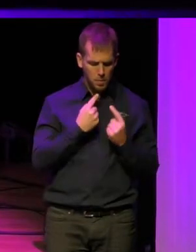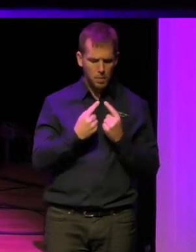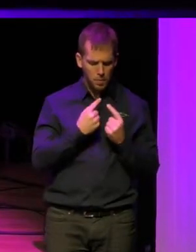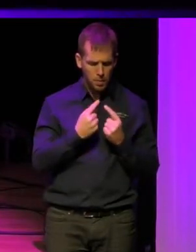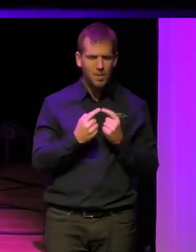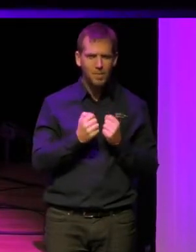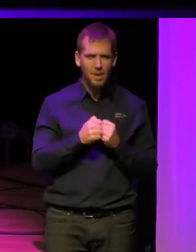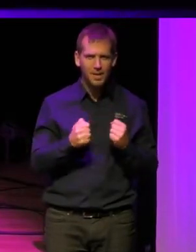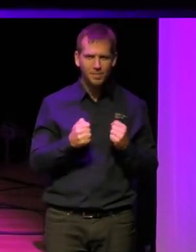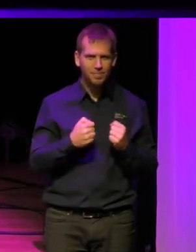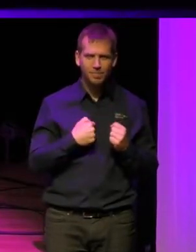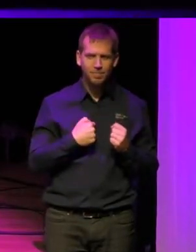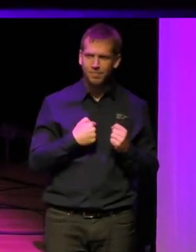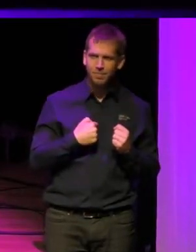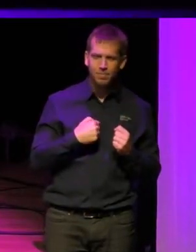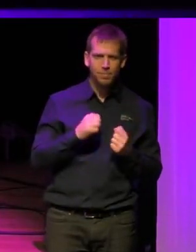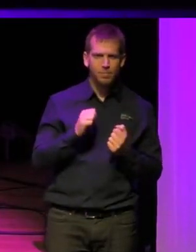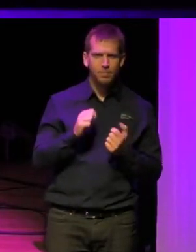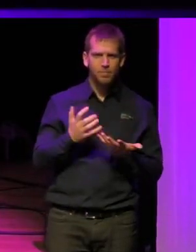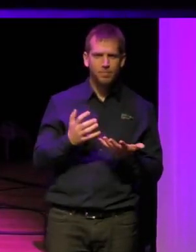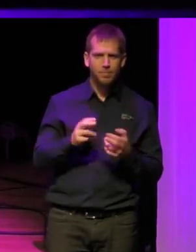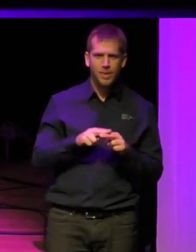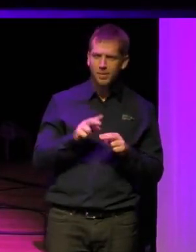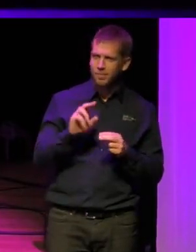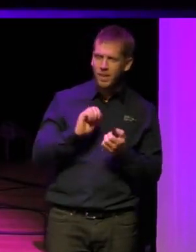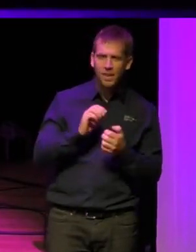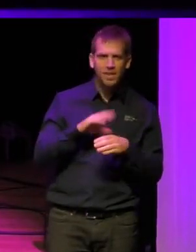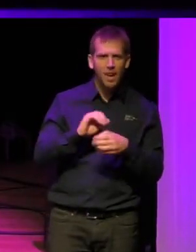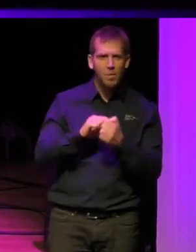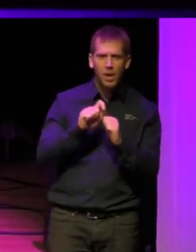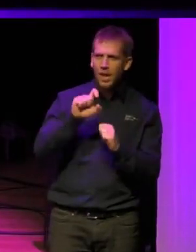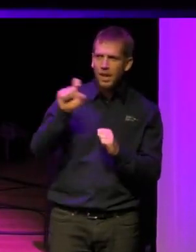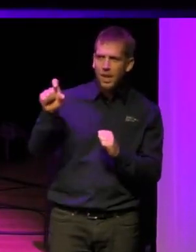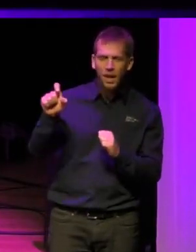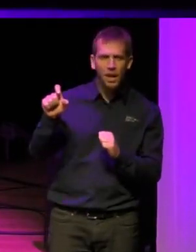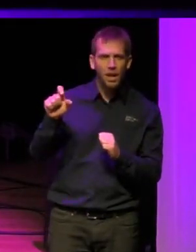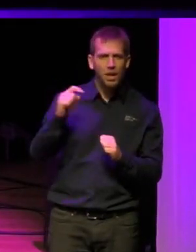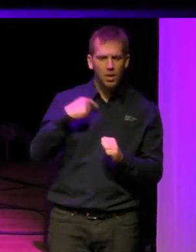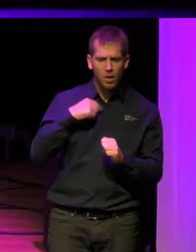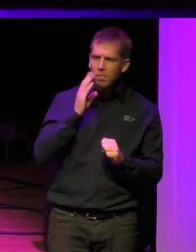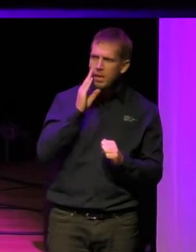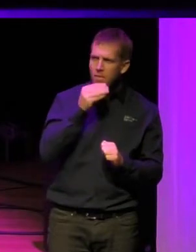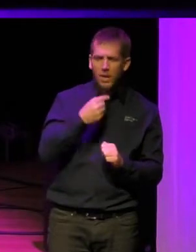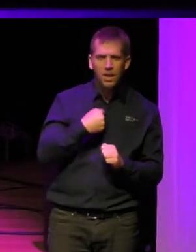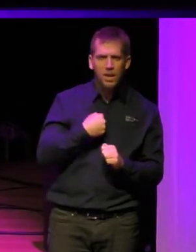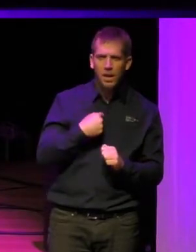Men jag blev besviken på Sveriges politiker som bara använde oss